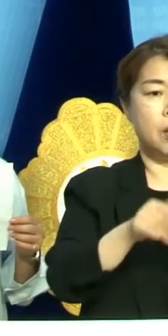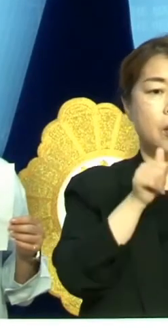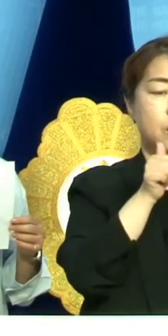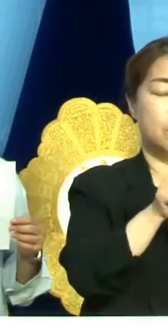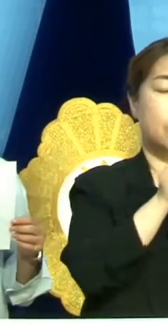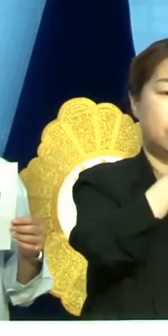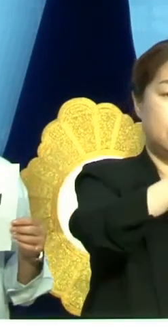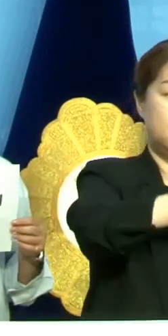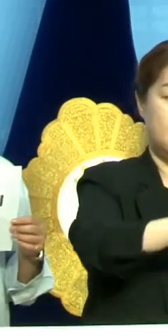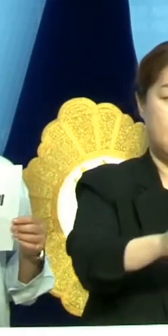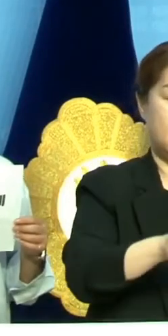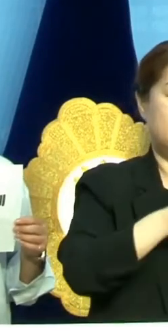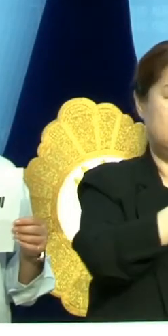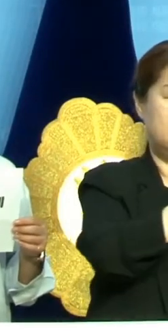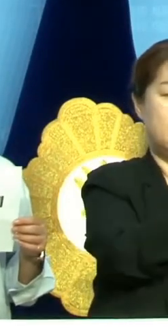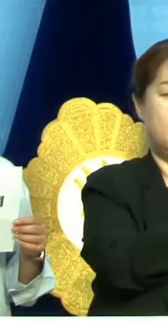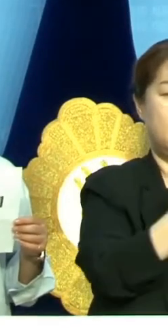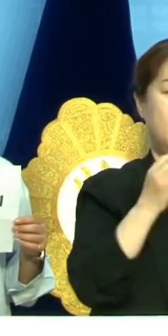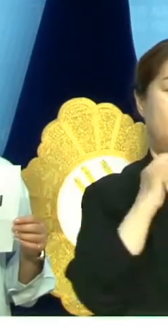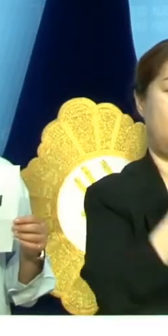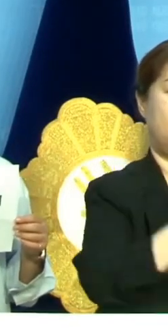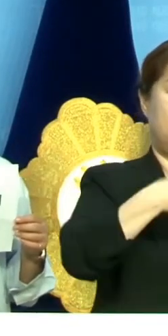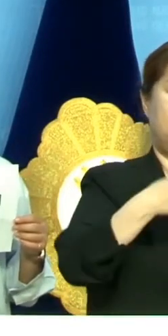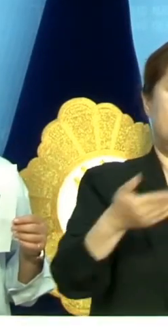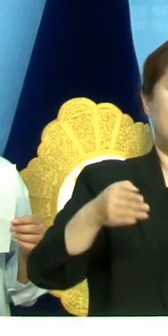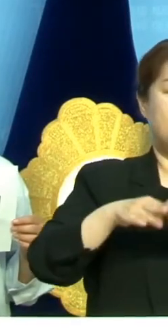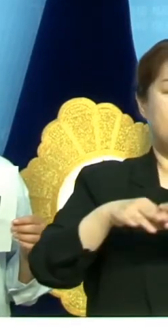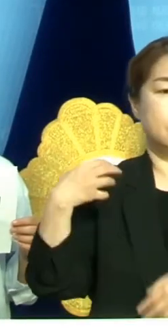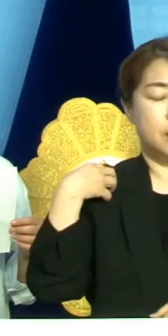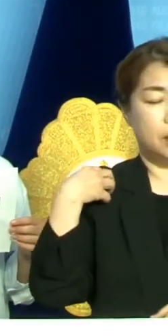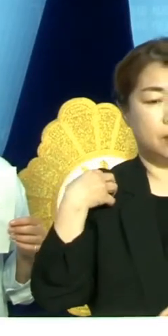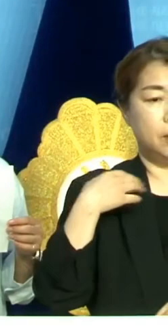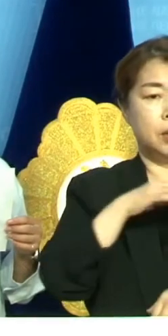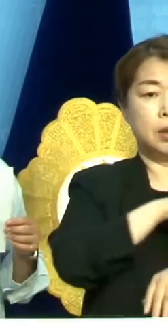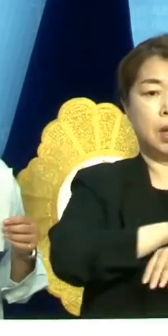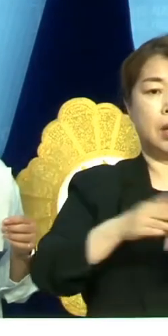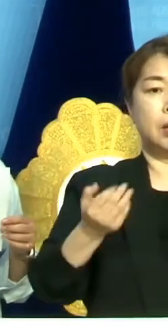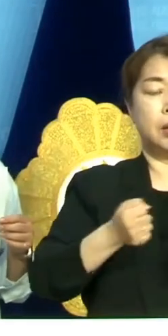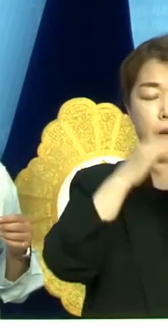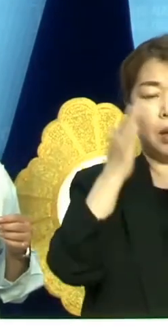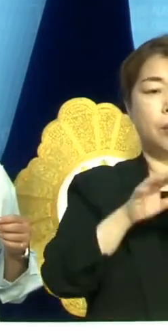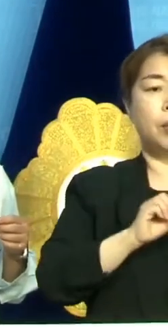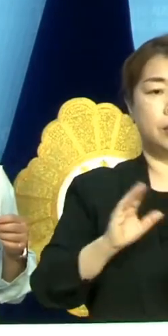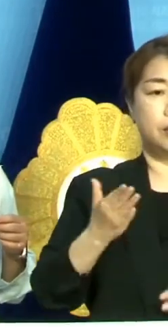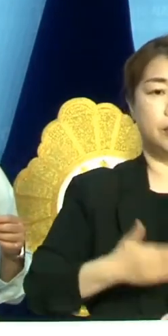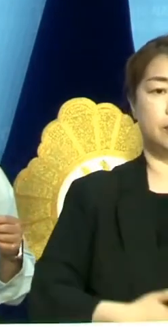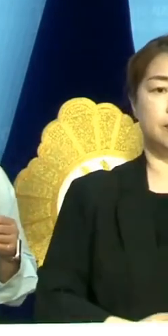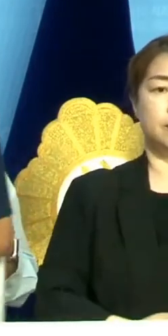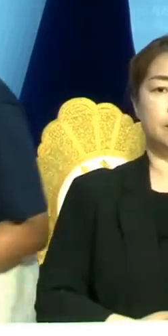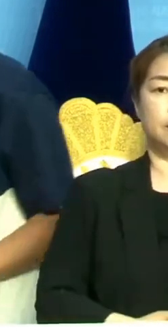요구하며 학생을 보호하고 교육하는 교육기관으로서 의 책임과 역할을 져 벌였습니다